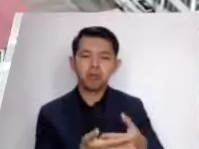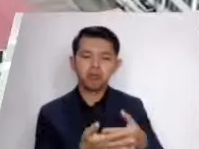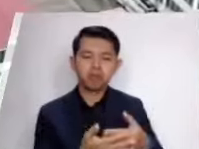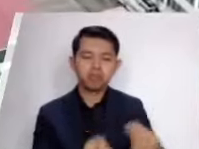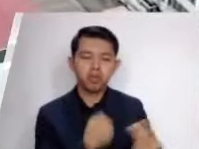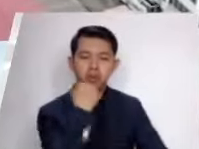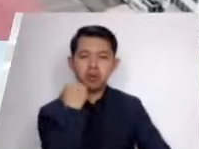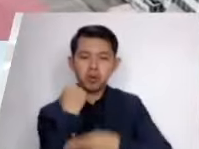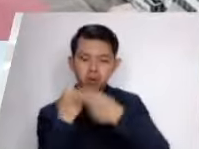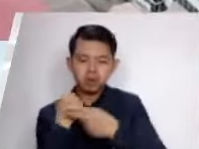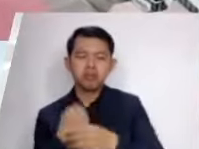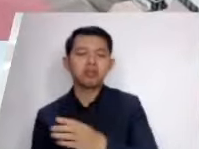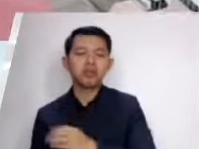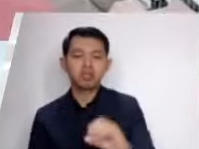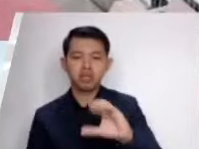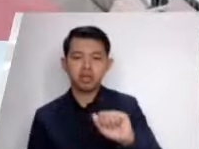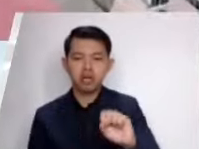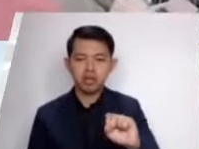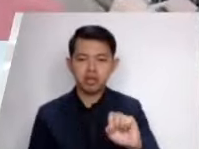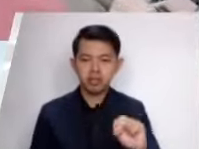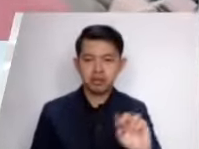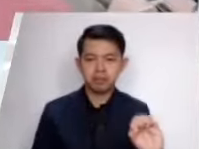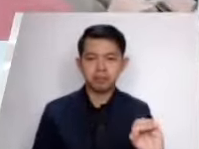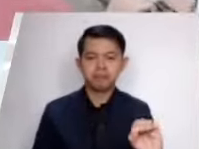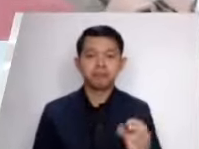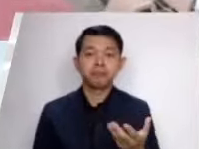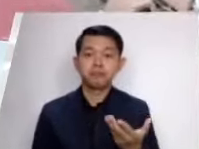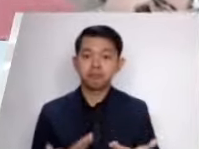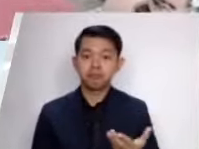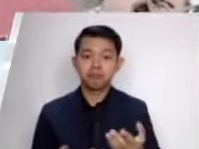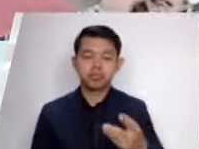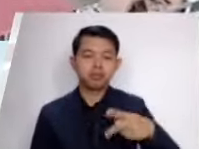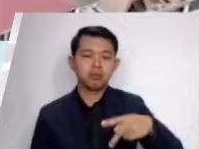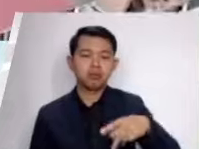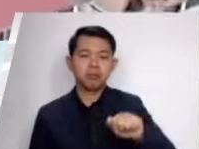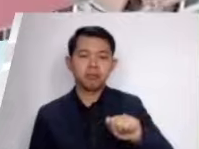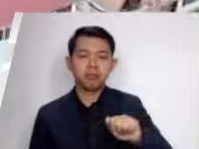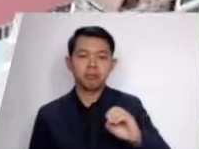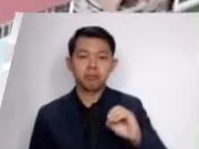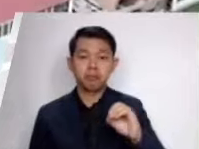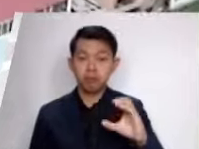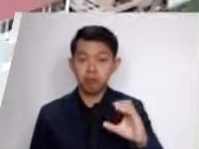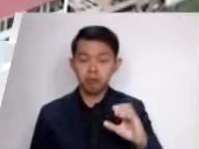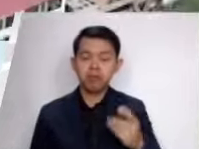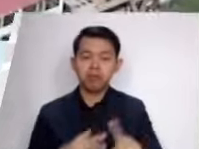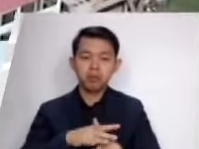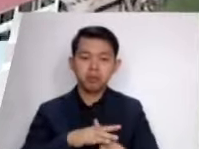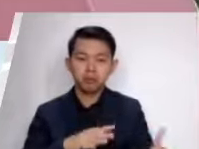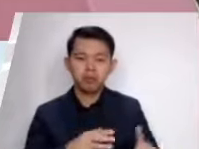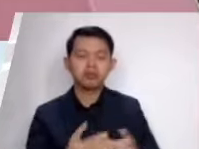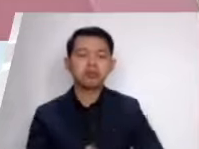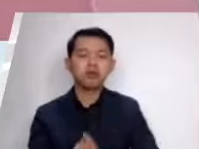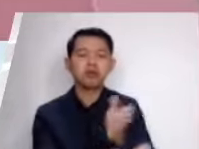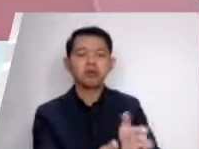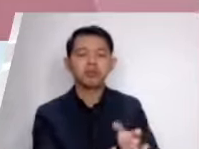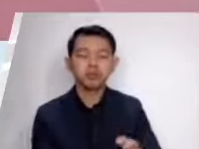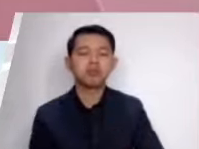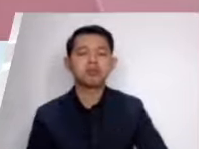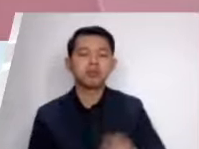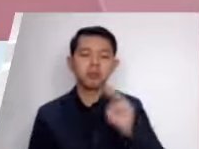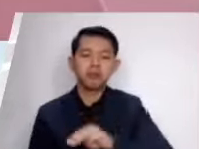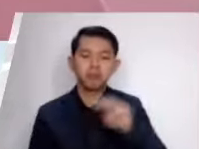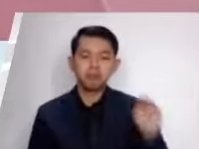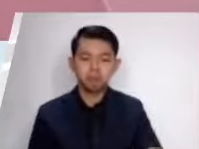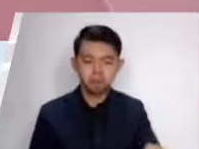Ayon sa PAOK, posibleng sa Metro Manila pumunta ang ilang Pogo worker na nakatakas mula sa Bamban Tarlac at Porac, Pampanga. Posible